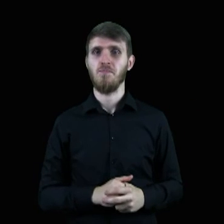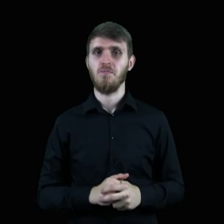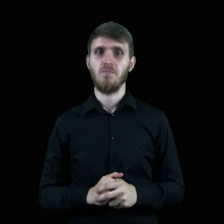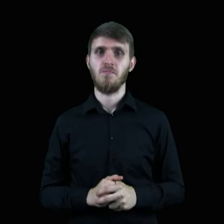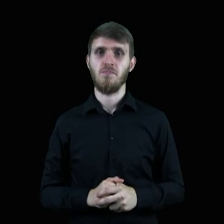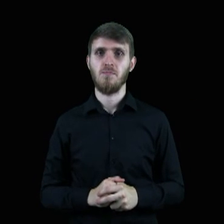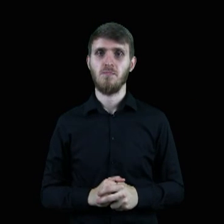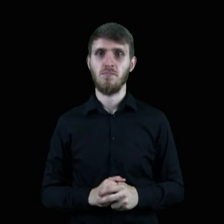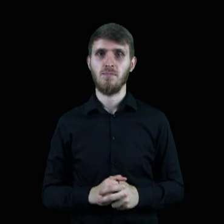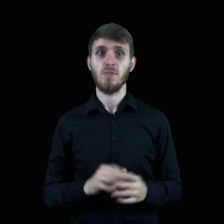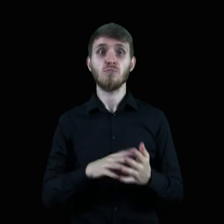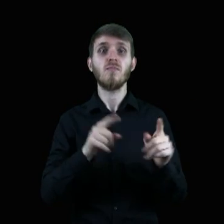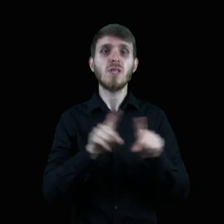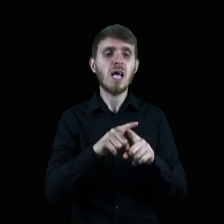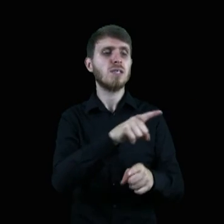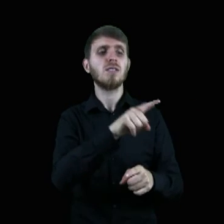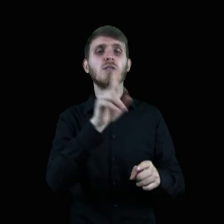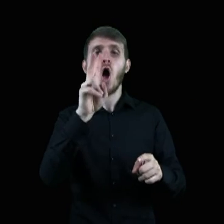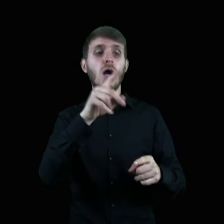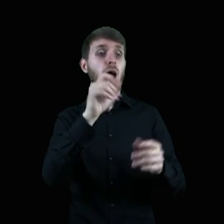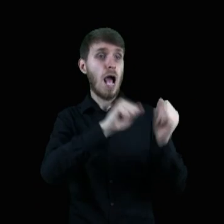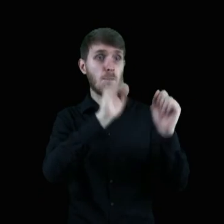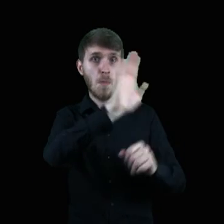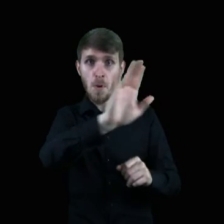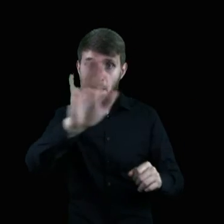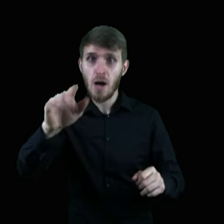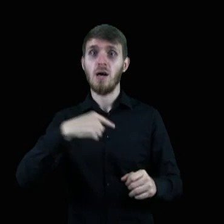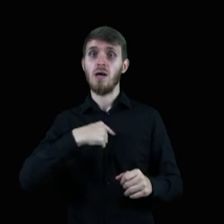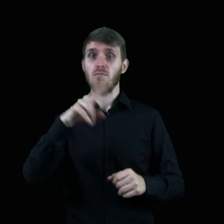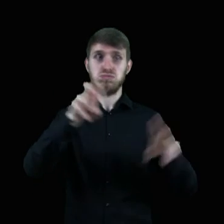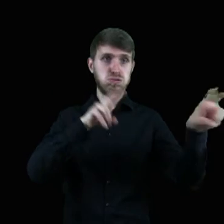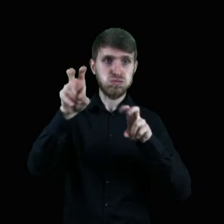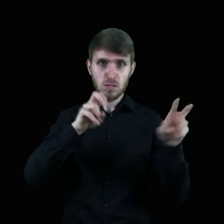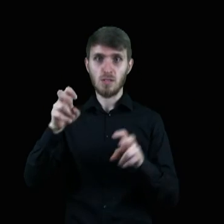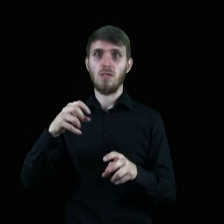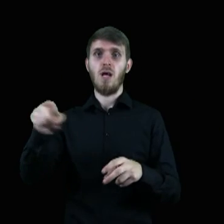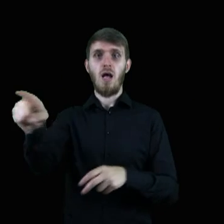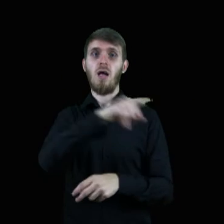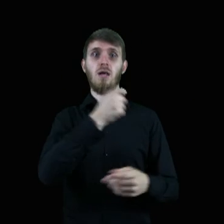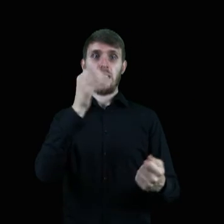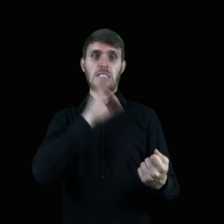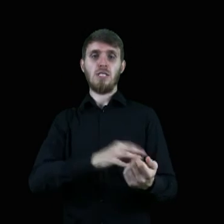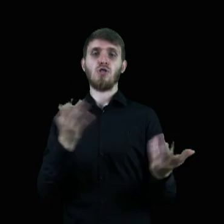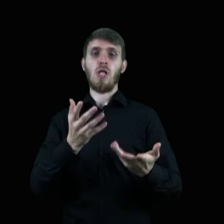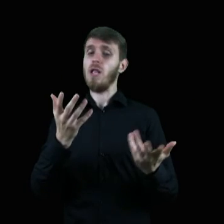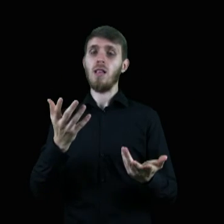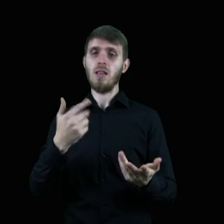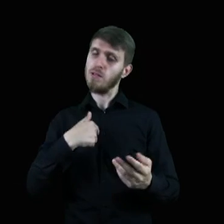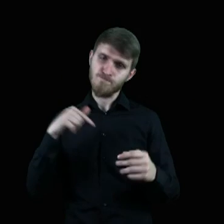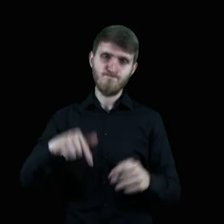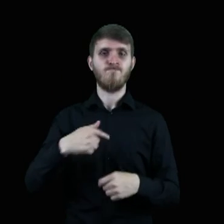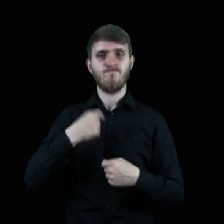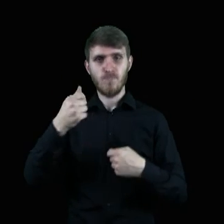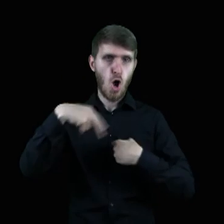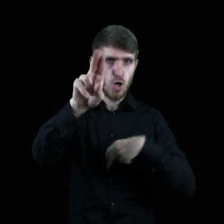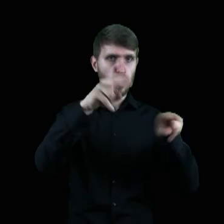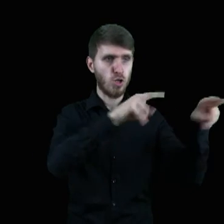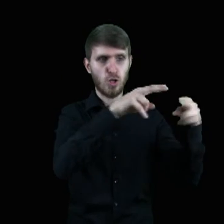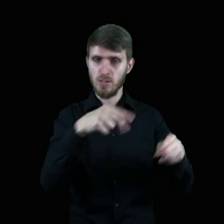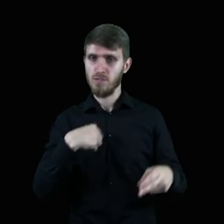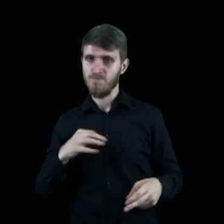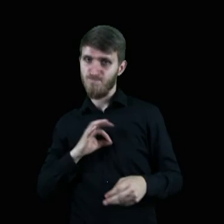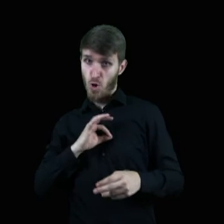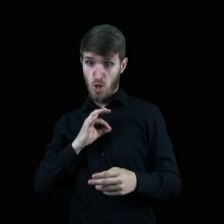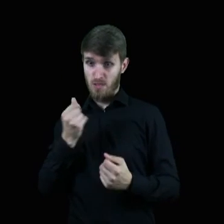pokrycie ewentualnych kosztów, które pojawiają się w wyniku posiadania tych akcji przez faktycznych właścicieli, czy na przykład w tym